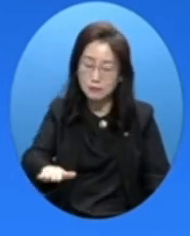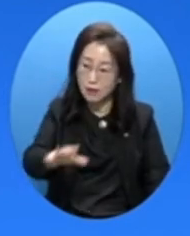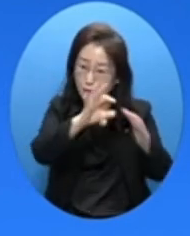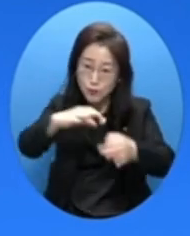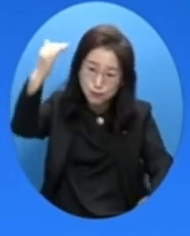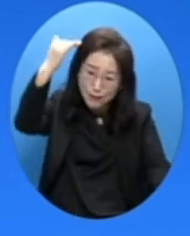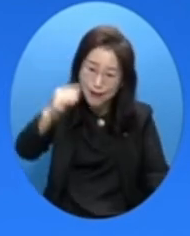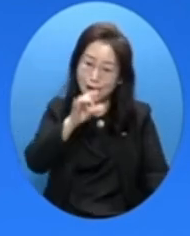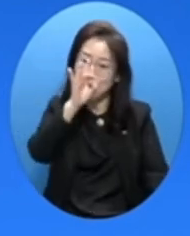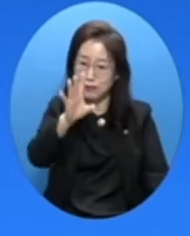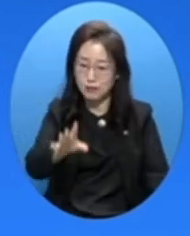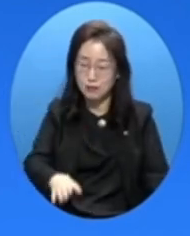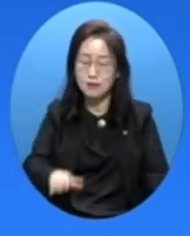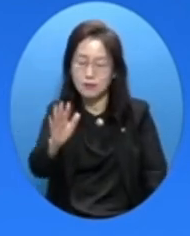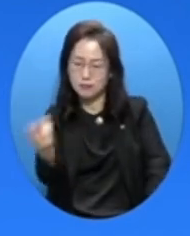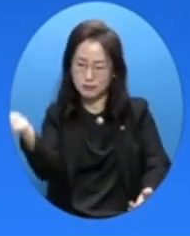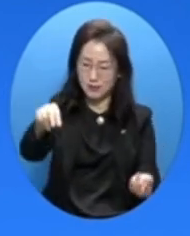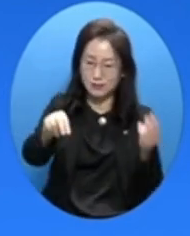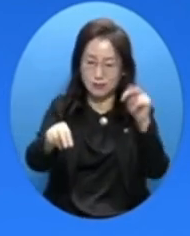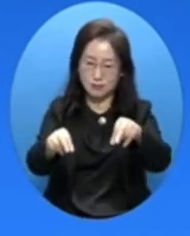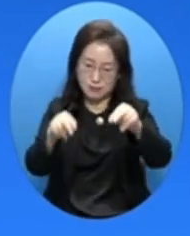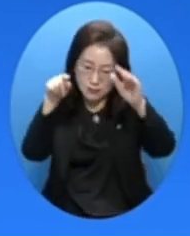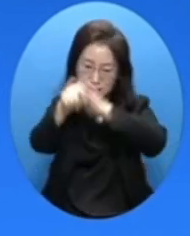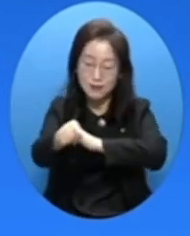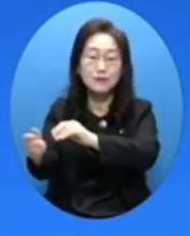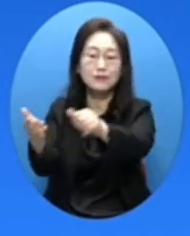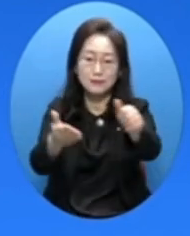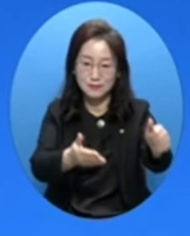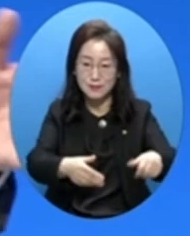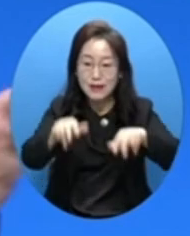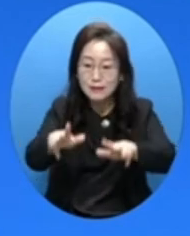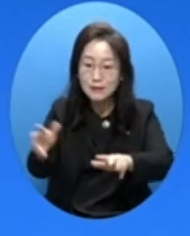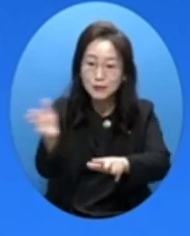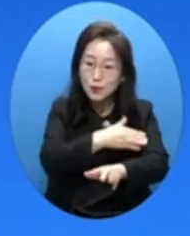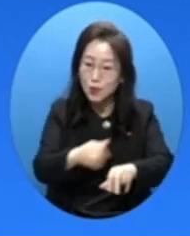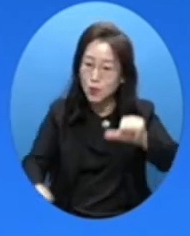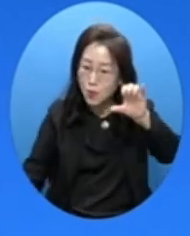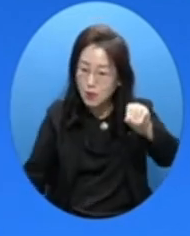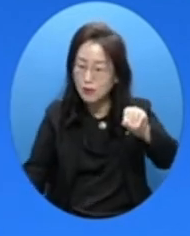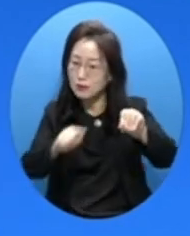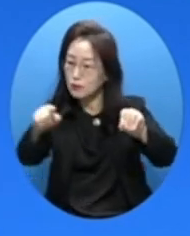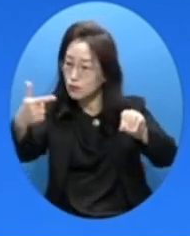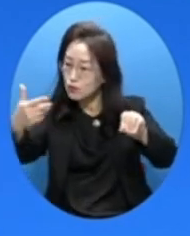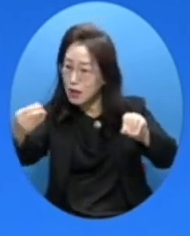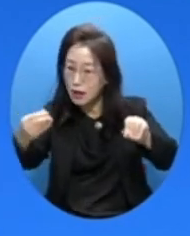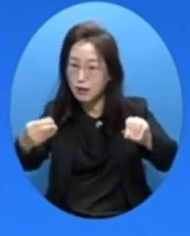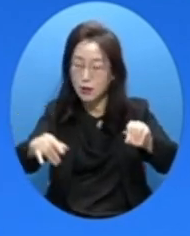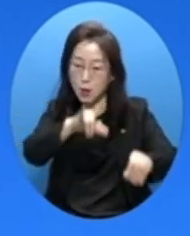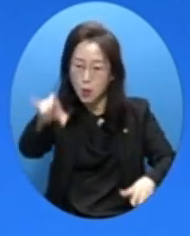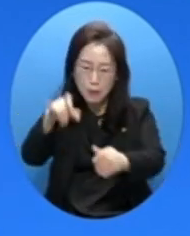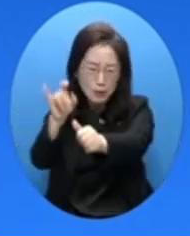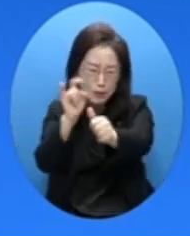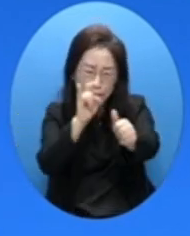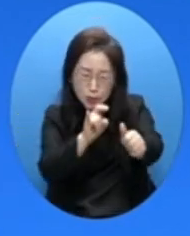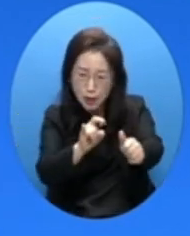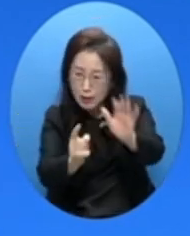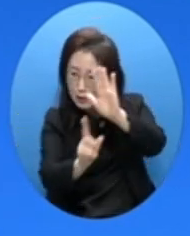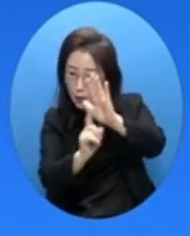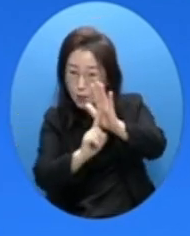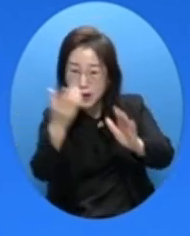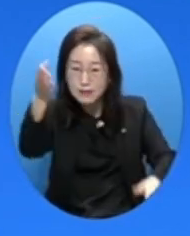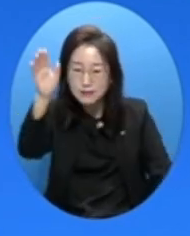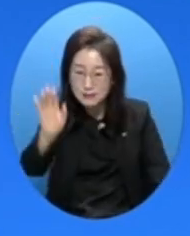없습니다. 일어서서 나가야 합니다. 지금 또 뭐 5만 6만 코로나 환자가 생겨난다고 하는데